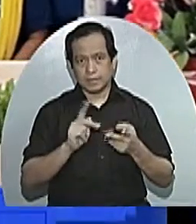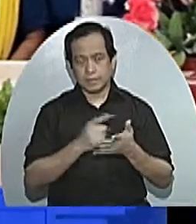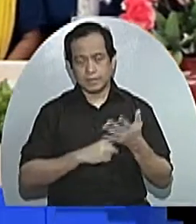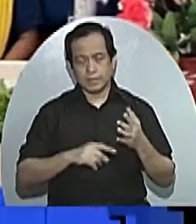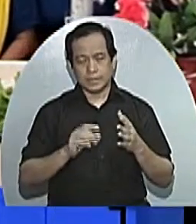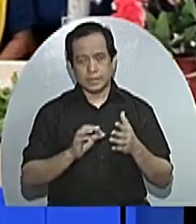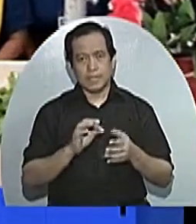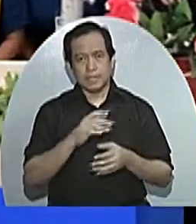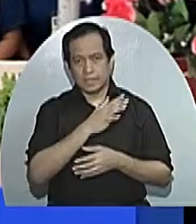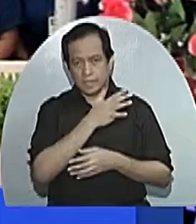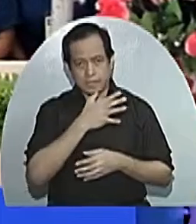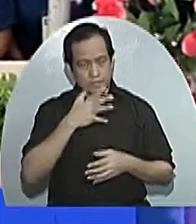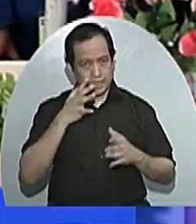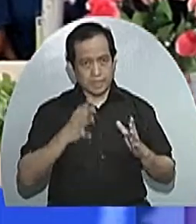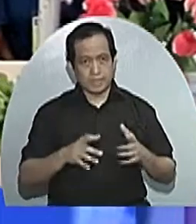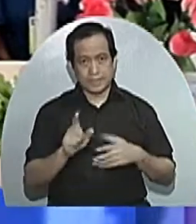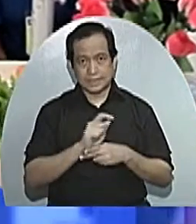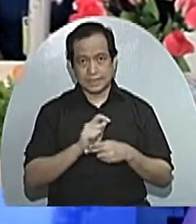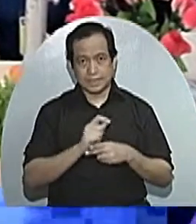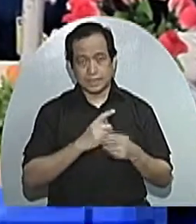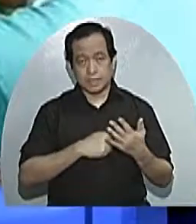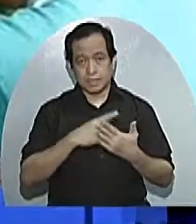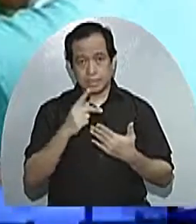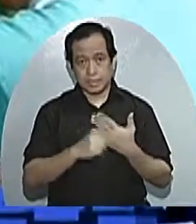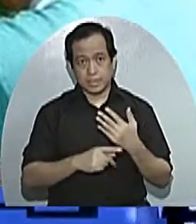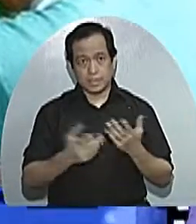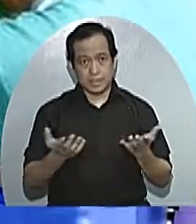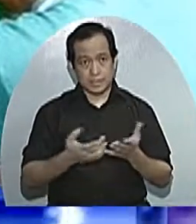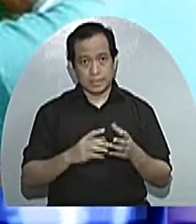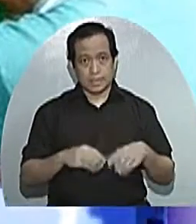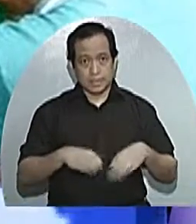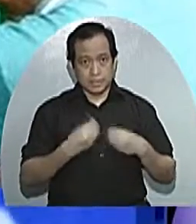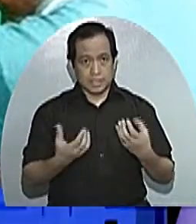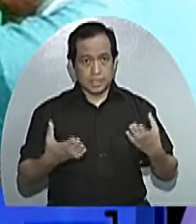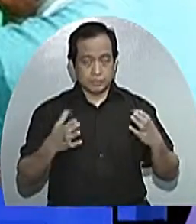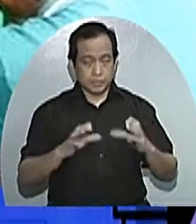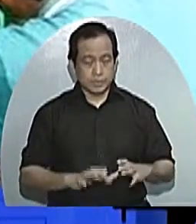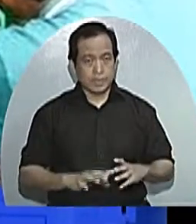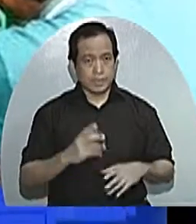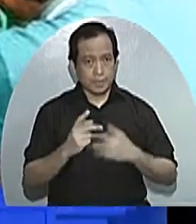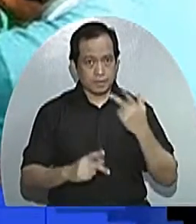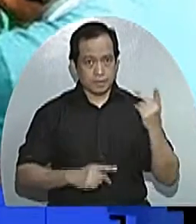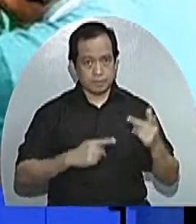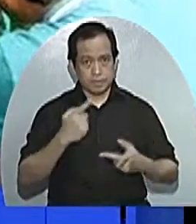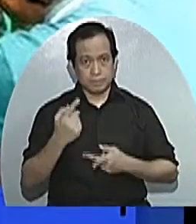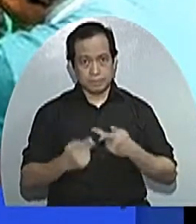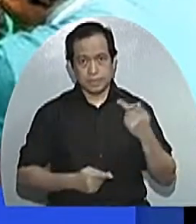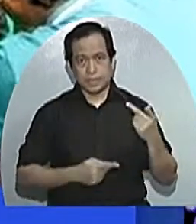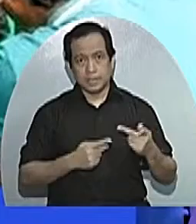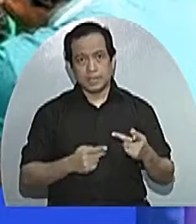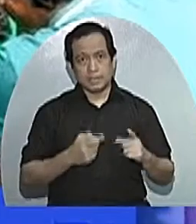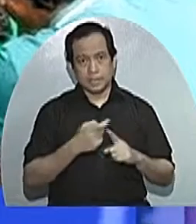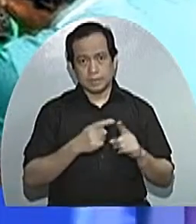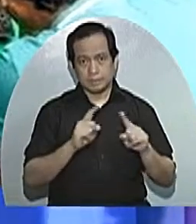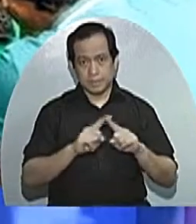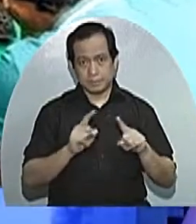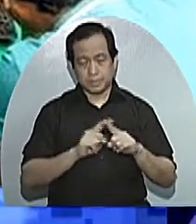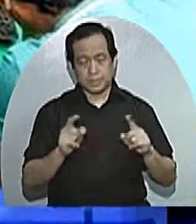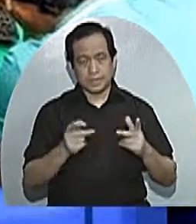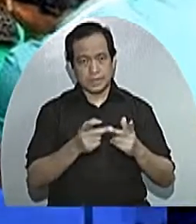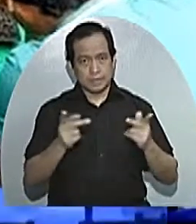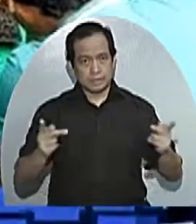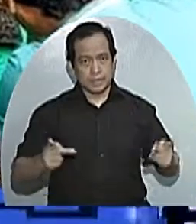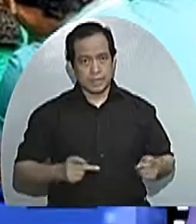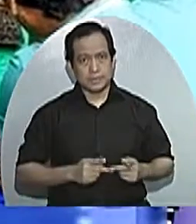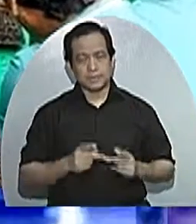kabalikat sa kabuhayan Farmers Training Program. Dito naman binibigyan ang pagkakataon ng mga kababayan natin mula sa